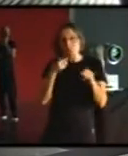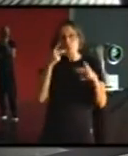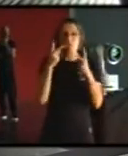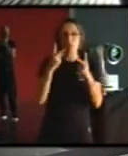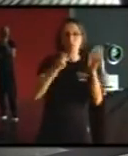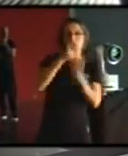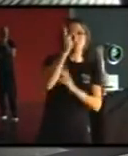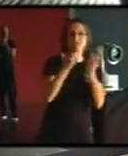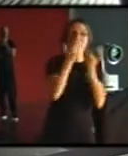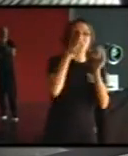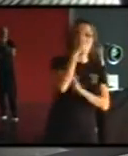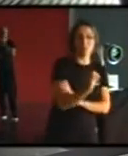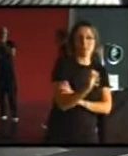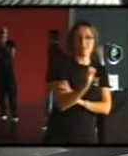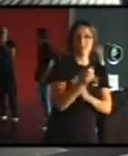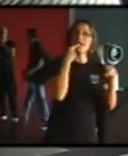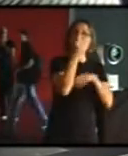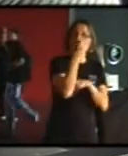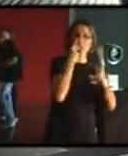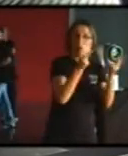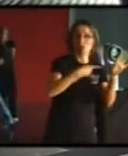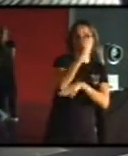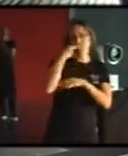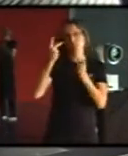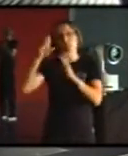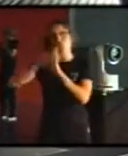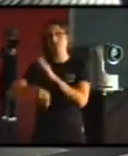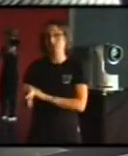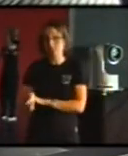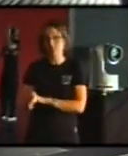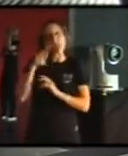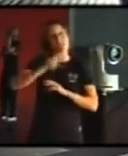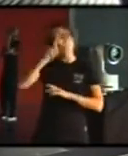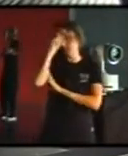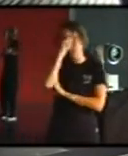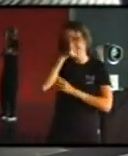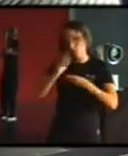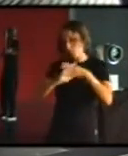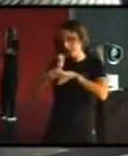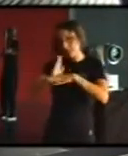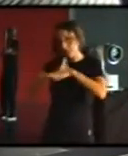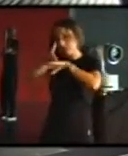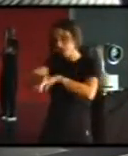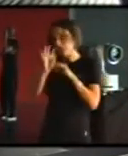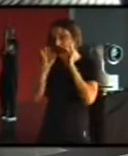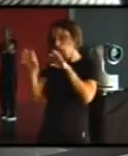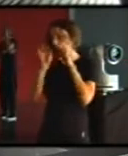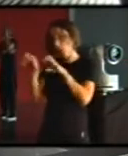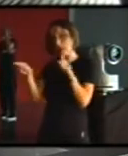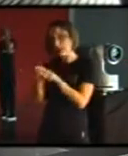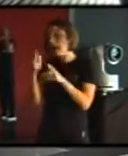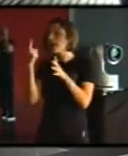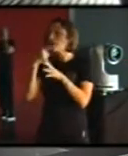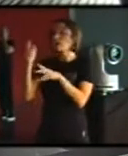valable que celle de l'Est. C'était des moments de grande émotion, on pleurait en arrivant, et surtout, on pleurait aussi en